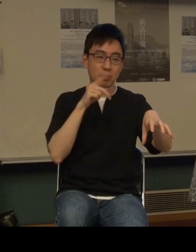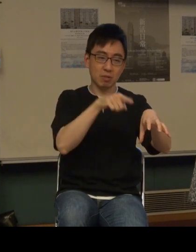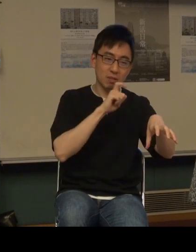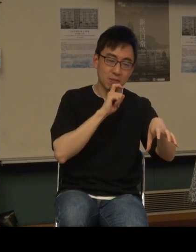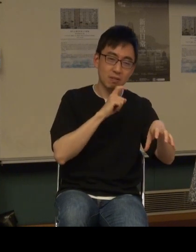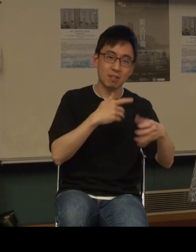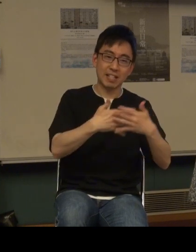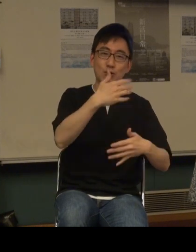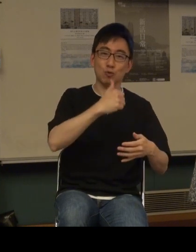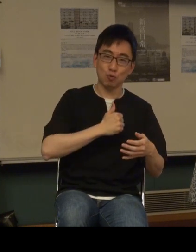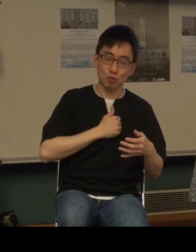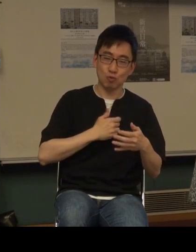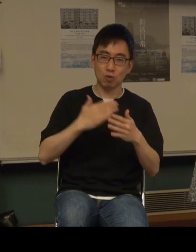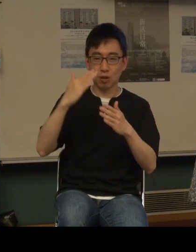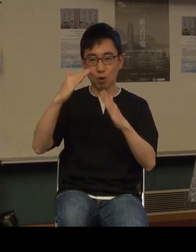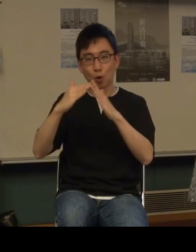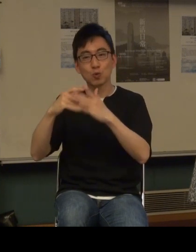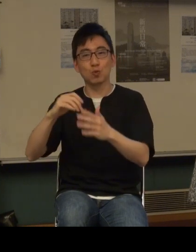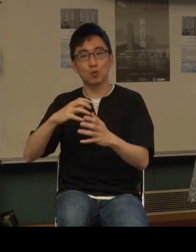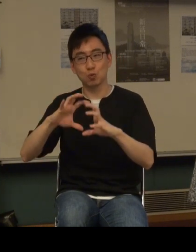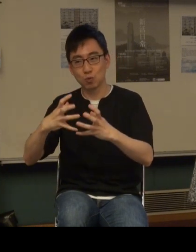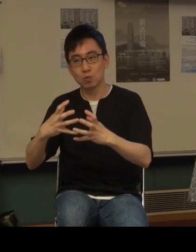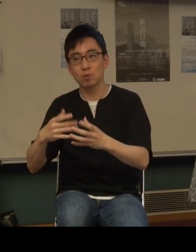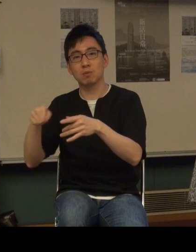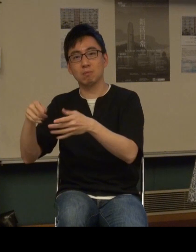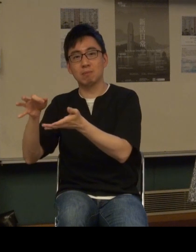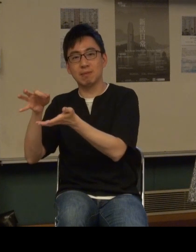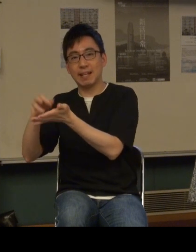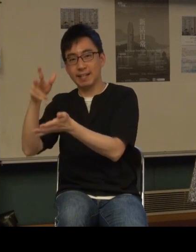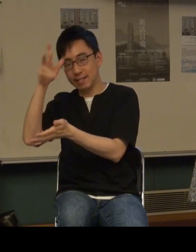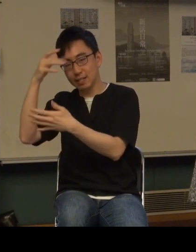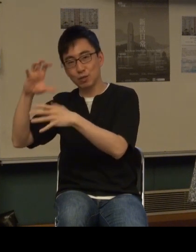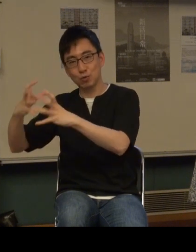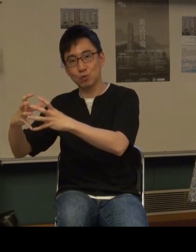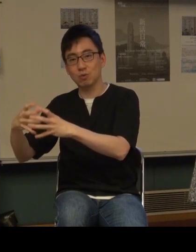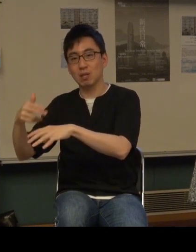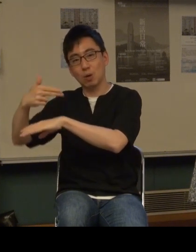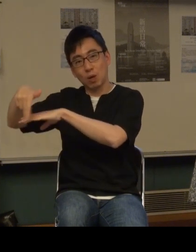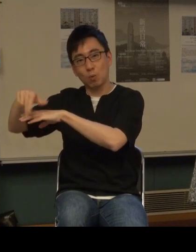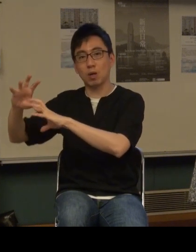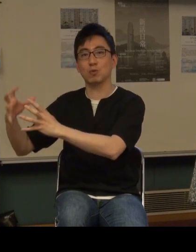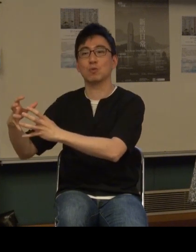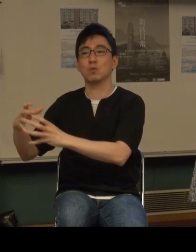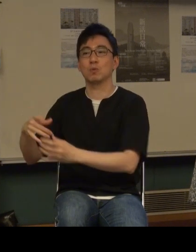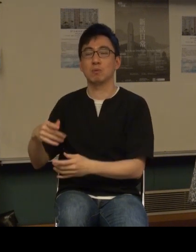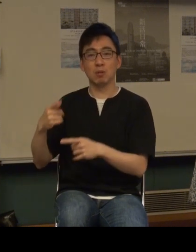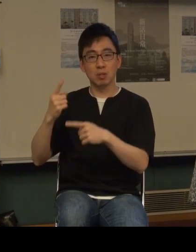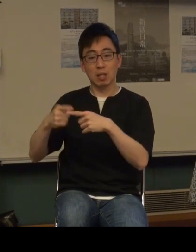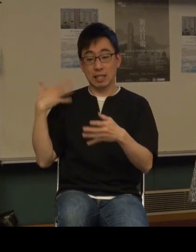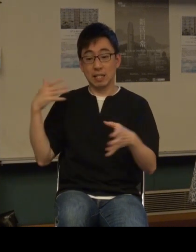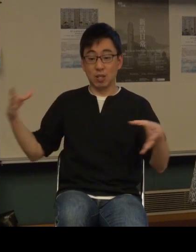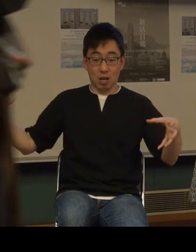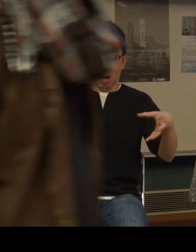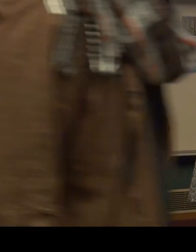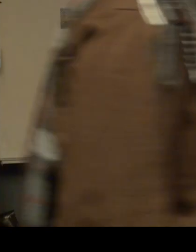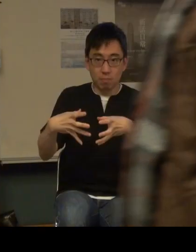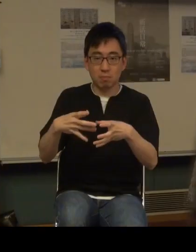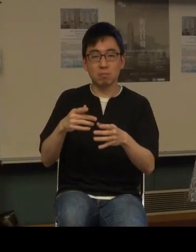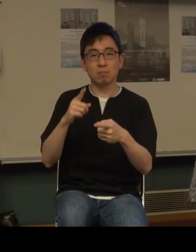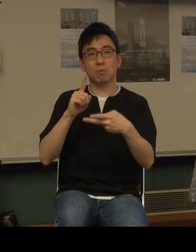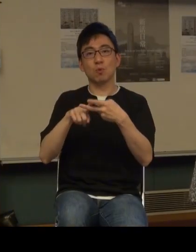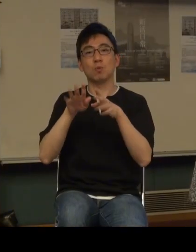啦、屋宇署啦、地政署啦、規劃署啦，呢啲嘅部門咧以前都係喺公務司署嘅屬